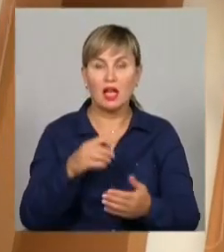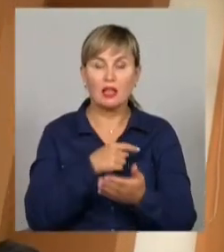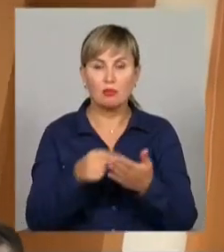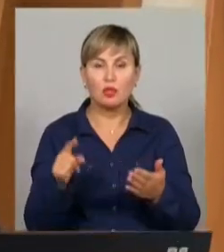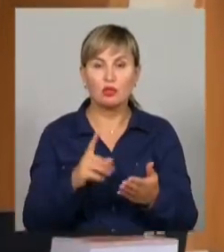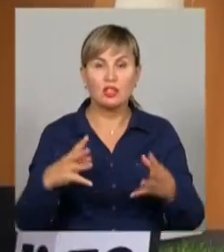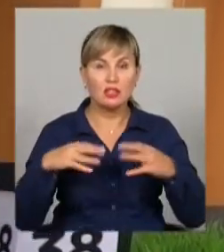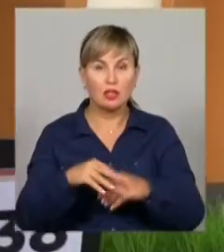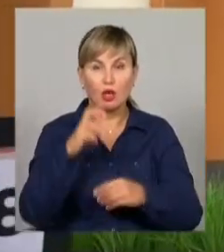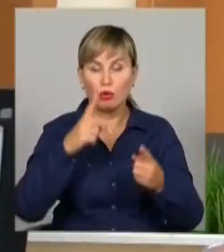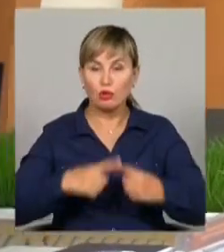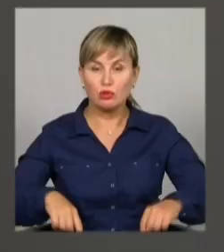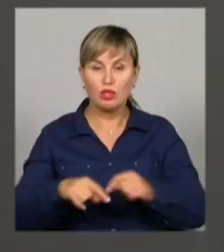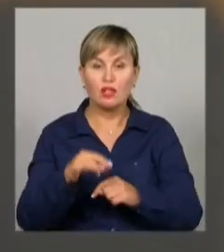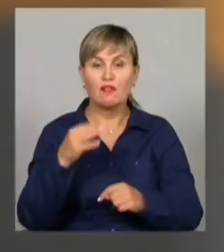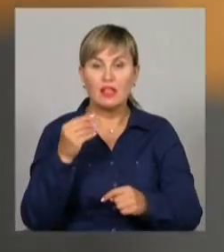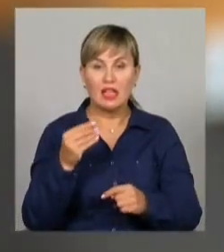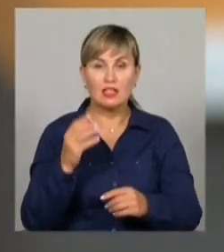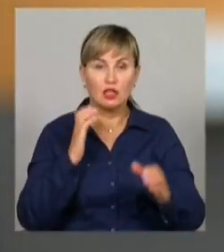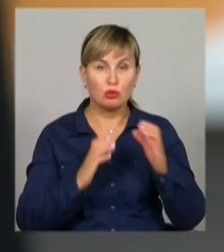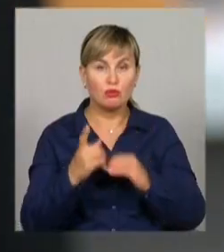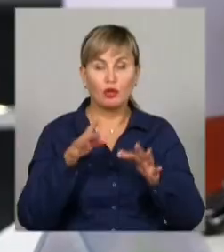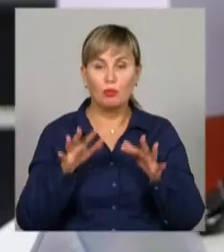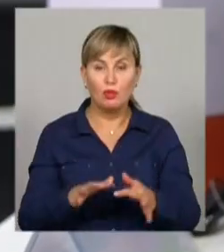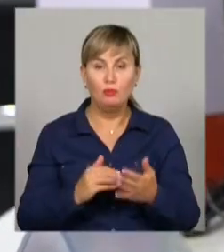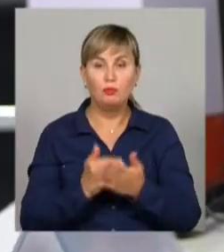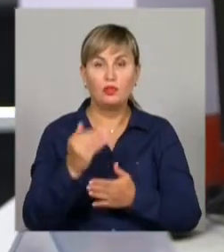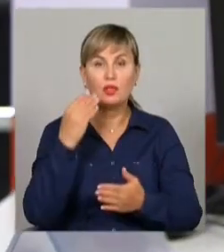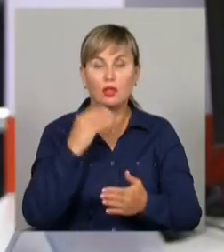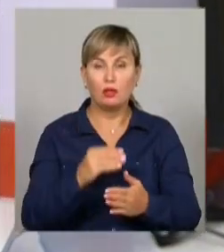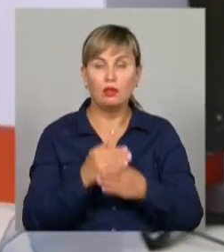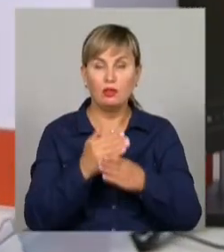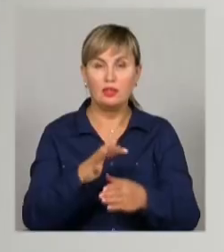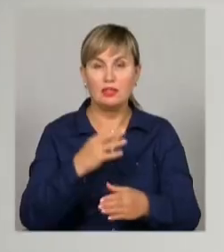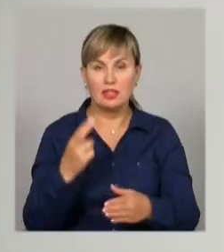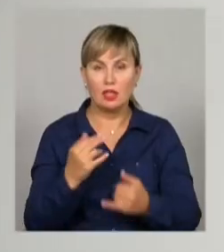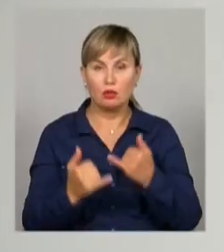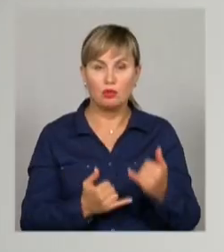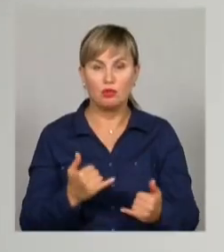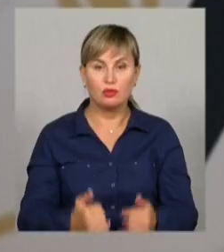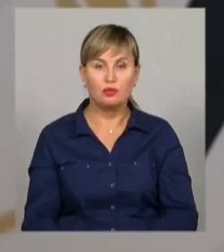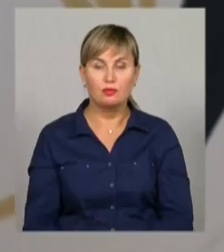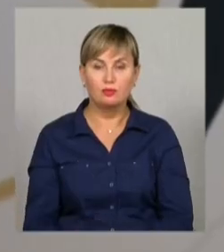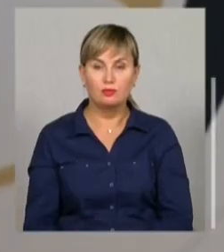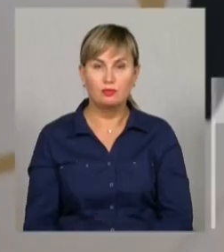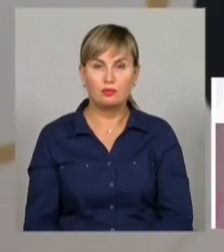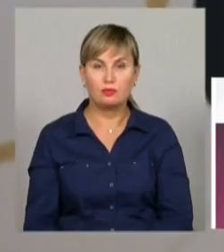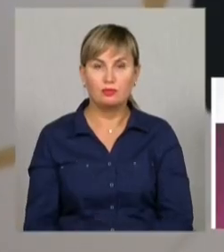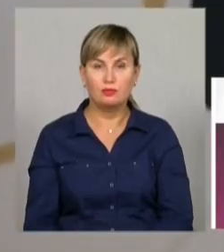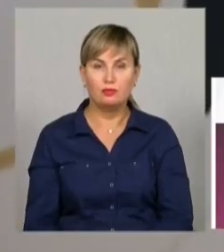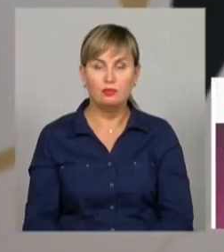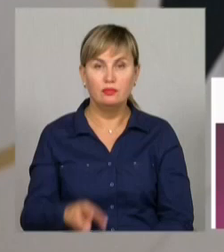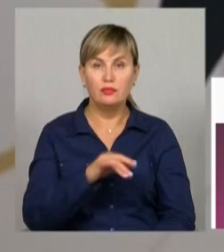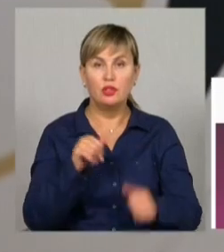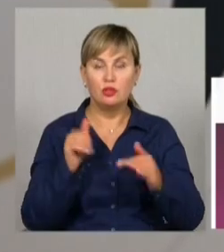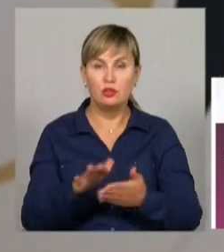что интеграция госорганов и финансовых институтов в одном месте повысит качество оказания социальных услуг. Мы решили, ничего не